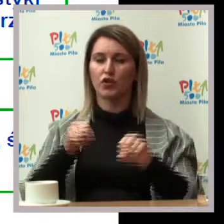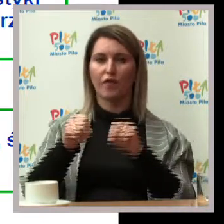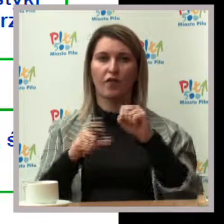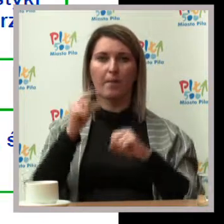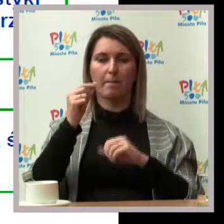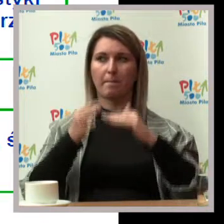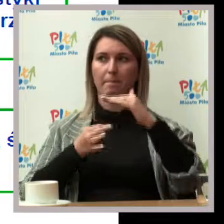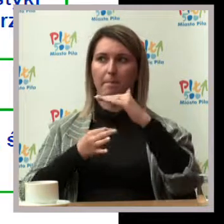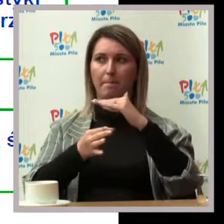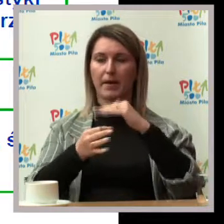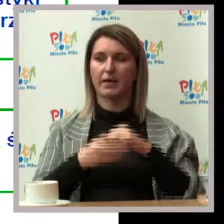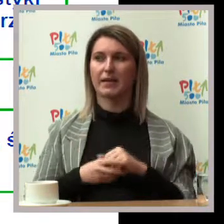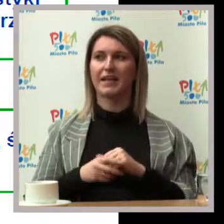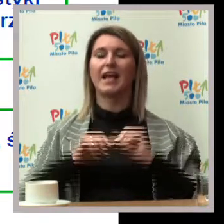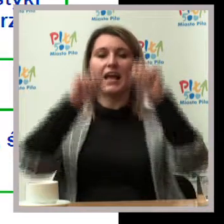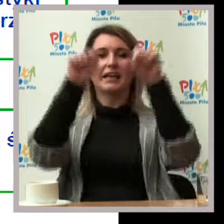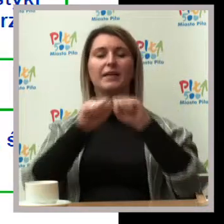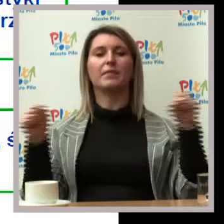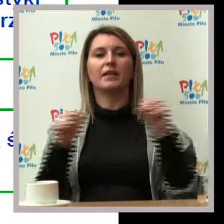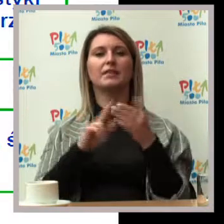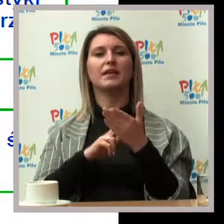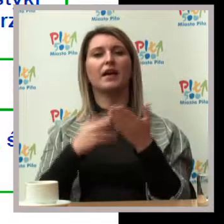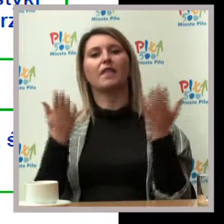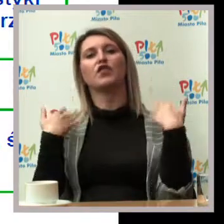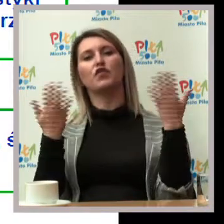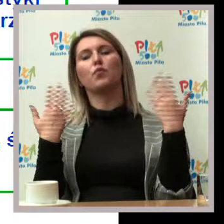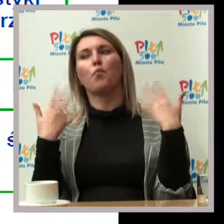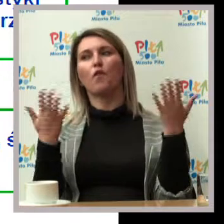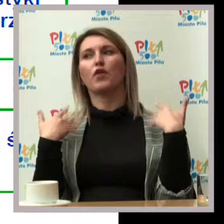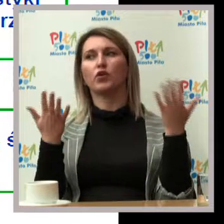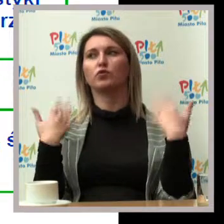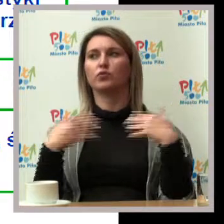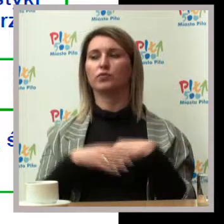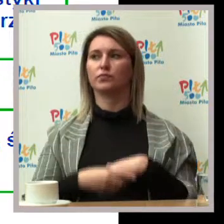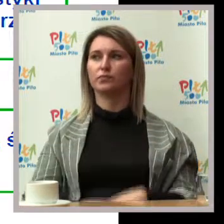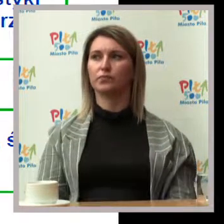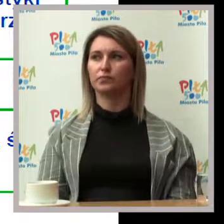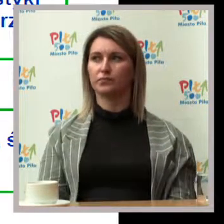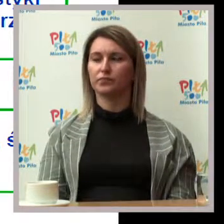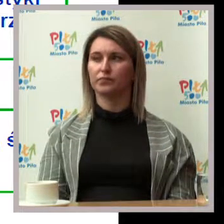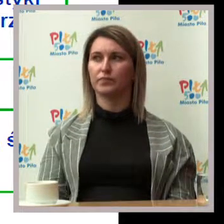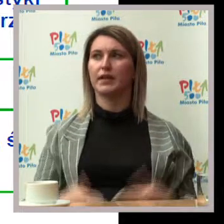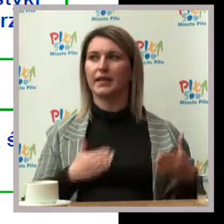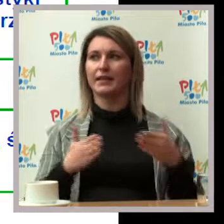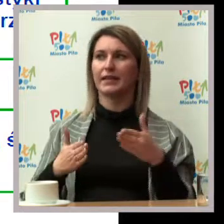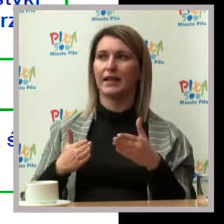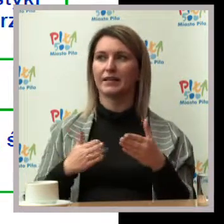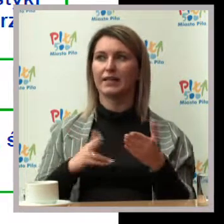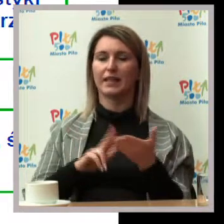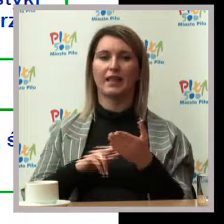czyli uprawiania gimnastyki na świeżym powietrzu, a także pump track, trasa rowerowa do ekstremalnej